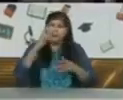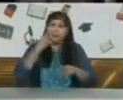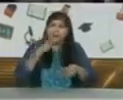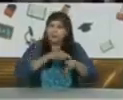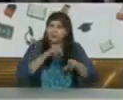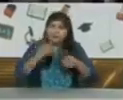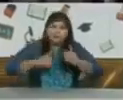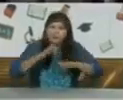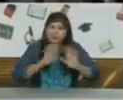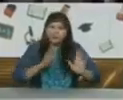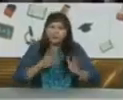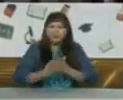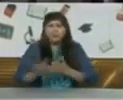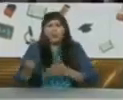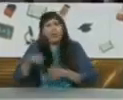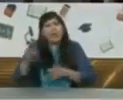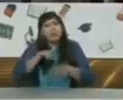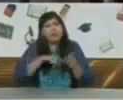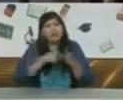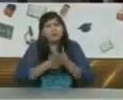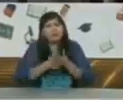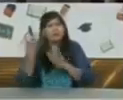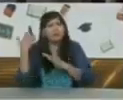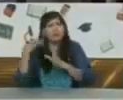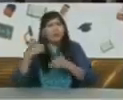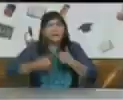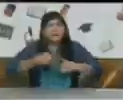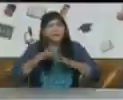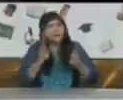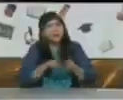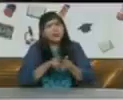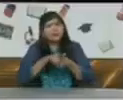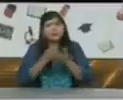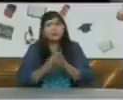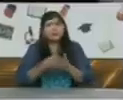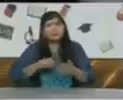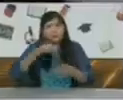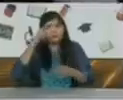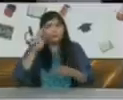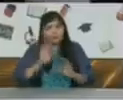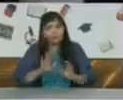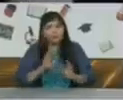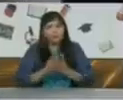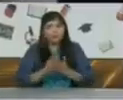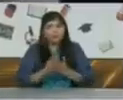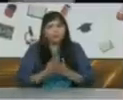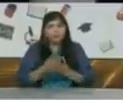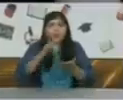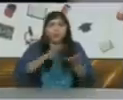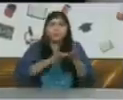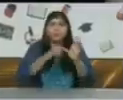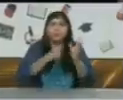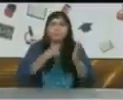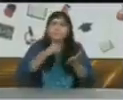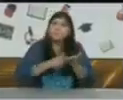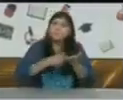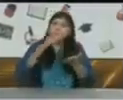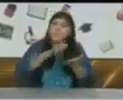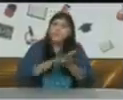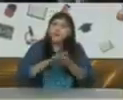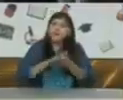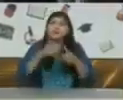जा रहे हो क्या पहले कभी एग्जाम दी नहीं? क्या आपको मालूम नहीं था कि मार्च महीने, अप्रैल महीने में एग्जाम आती